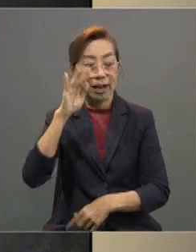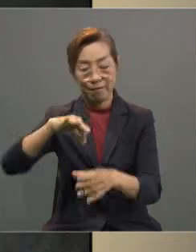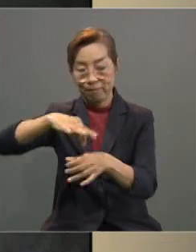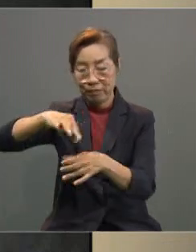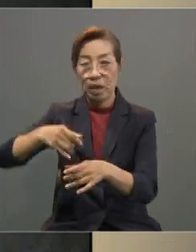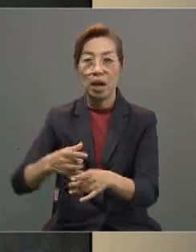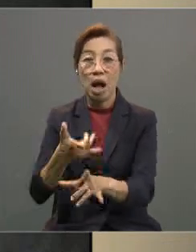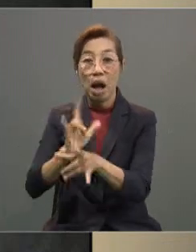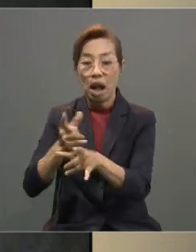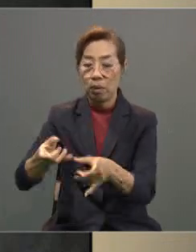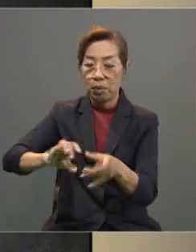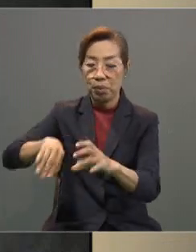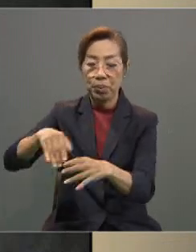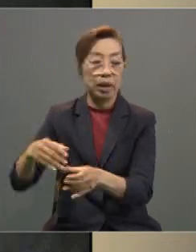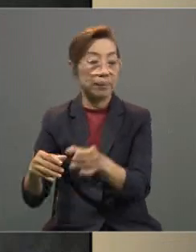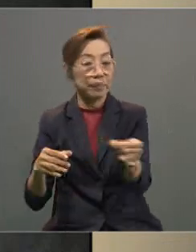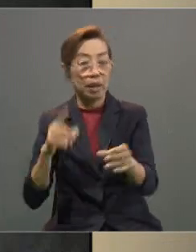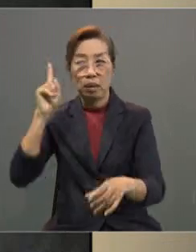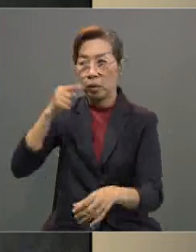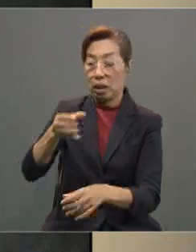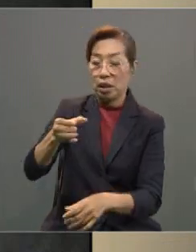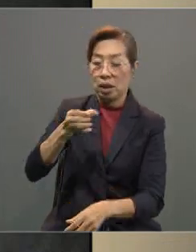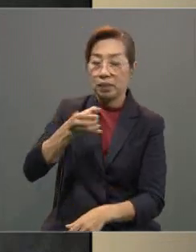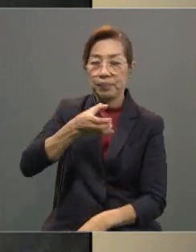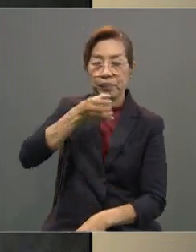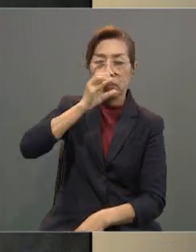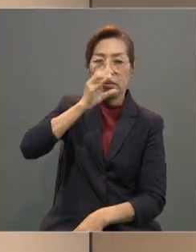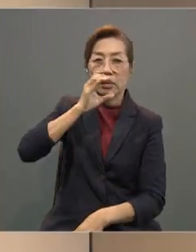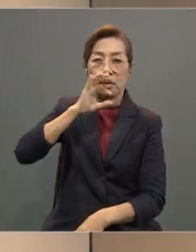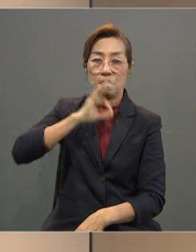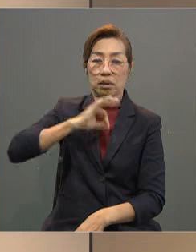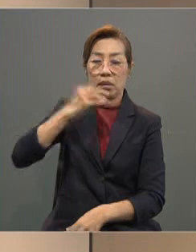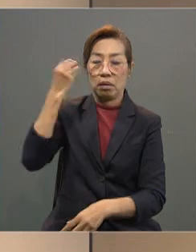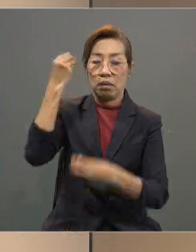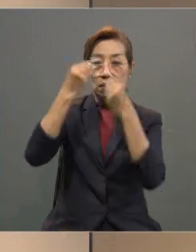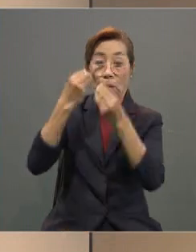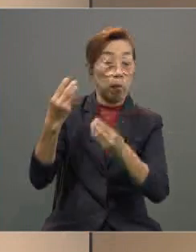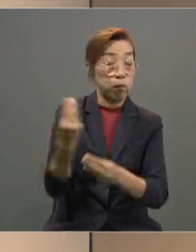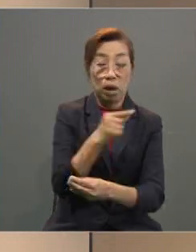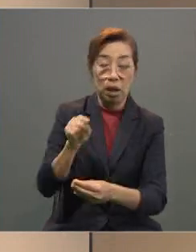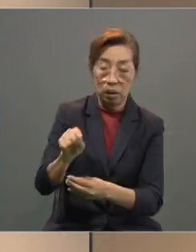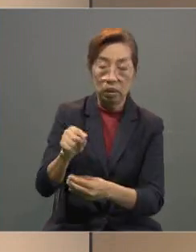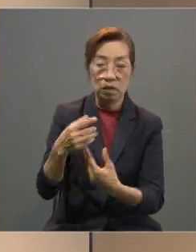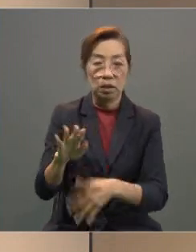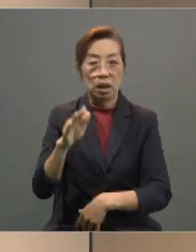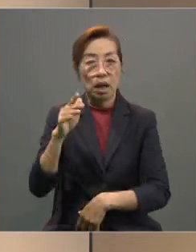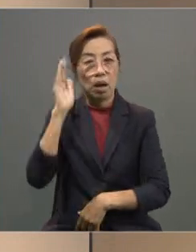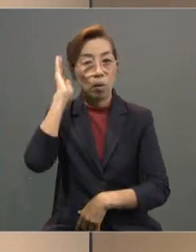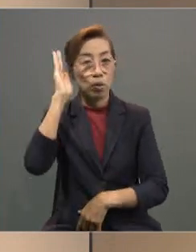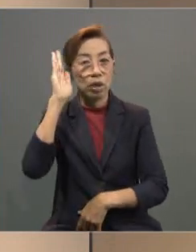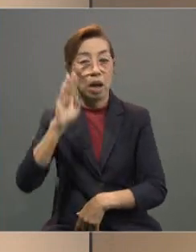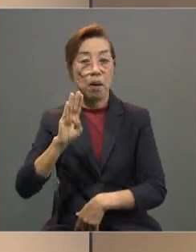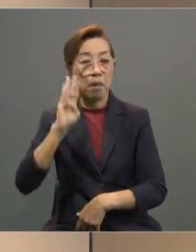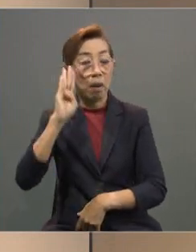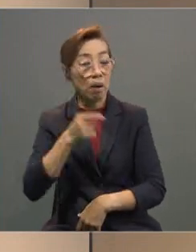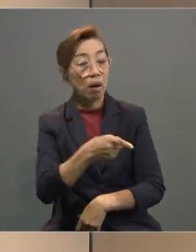นเองดื่มแต่เมื่อดื่มไปแล้วเนี่ยรู้สึกว่ามันมีลักษณะของอาการเมาอะอย่างรวดเร็วเลยนะคะจากนั้นเสียบอก็เล่าว่าติ